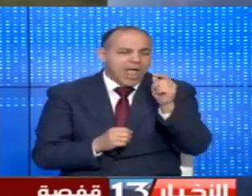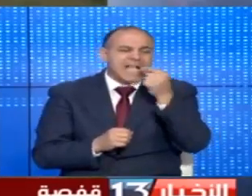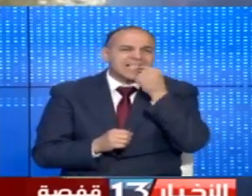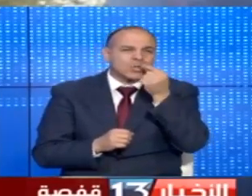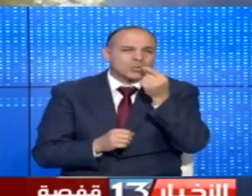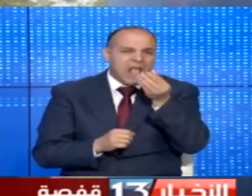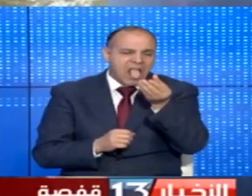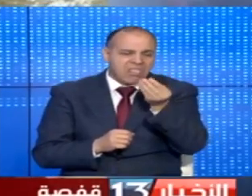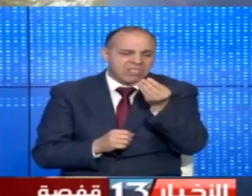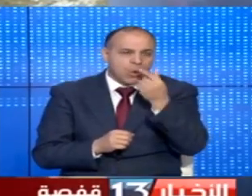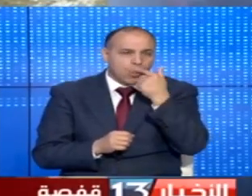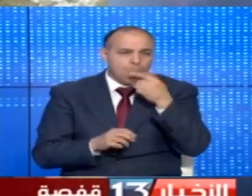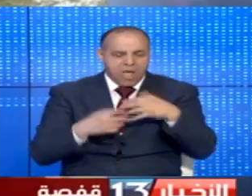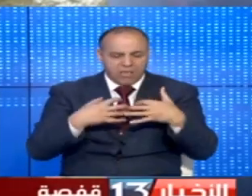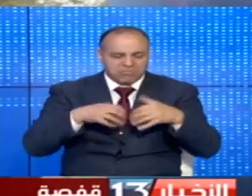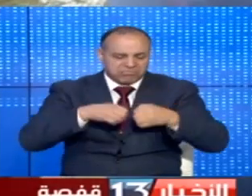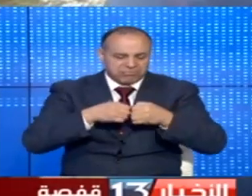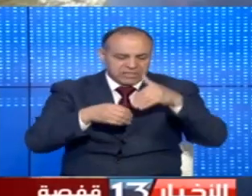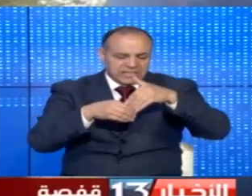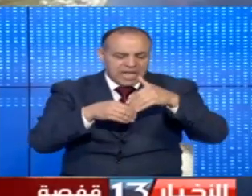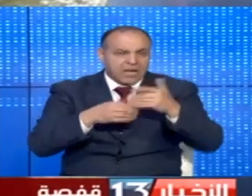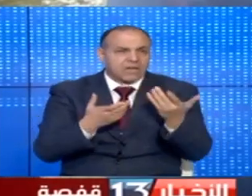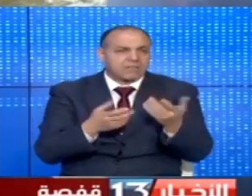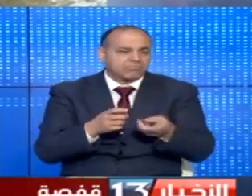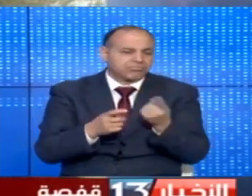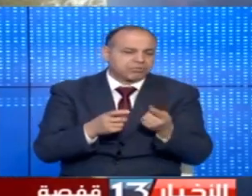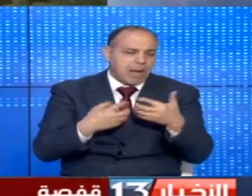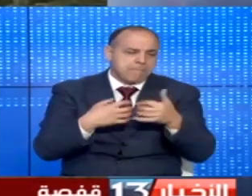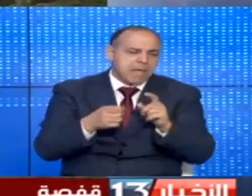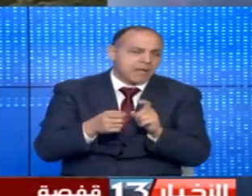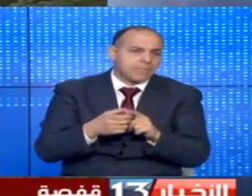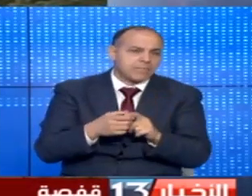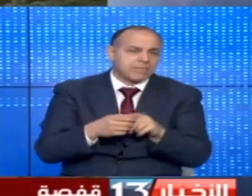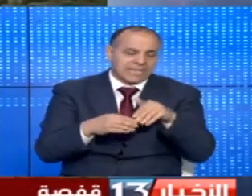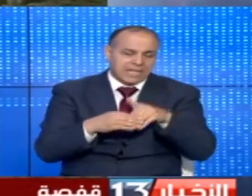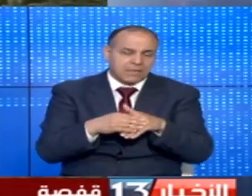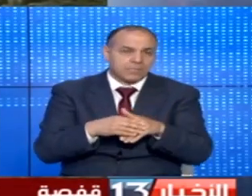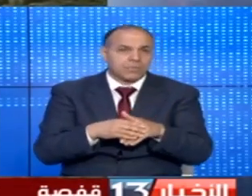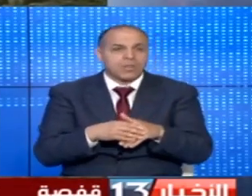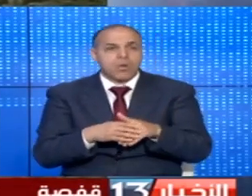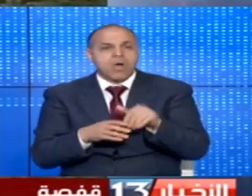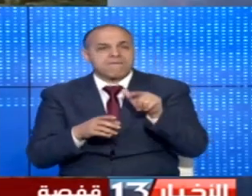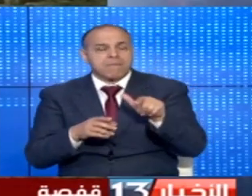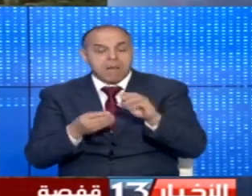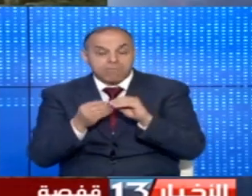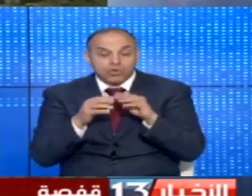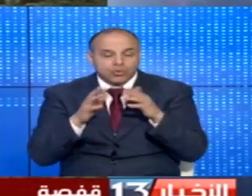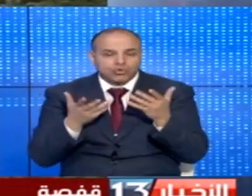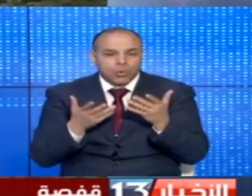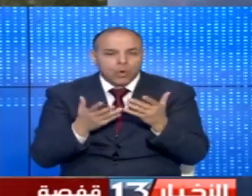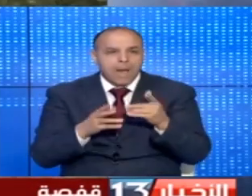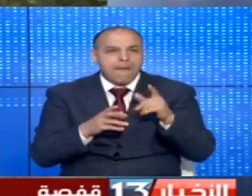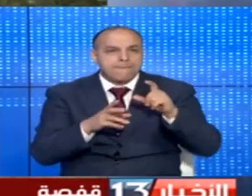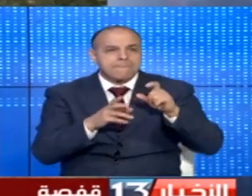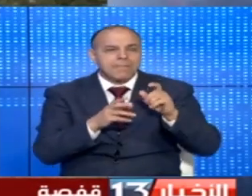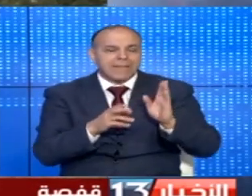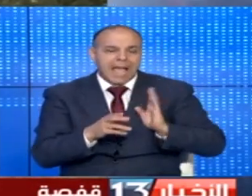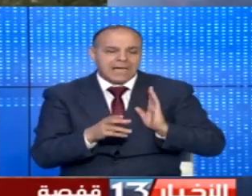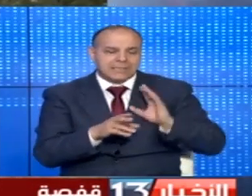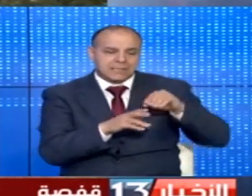المعدات الكهربائيه داخل داخل داخل وعندنا كبير اللي هما